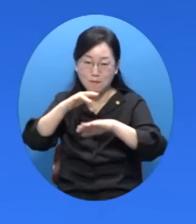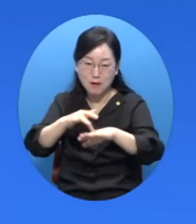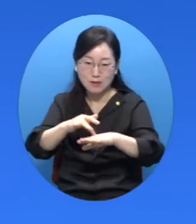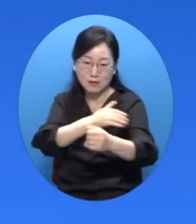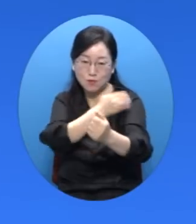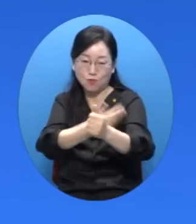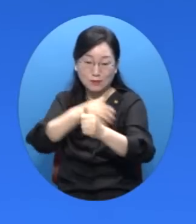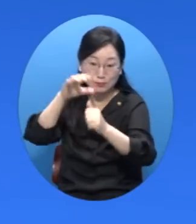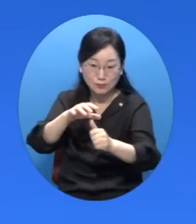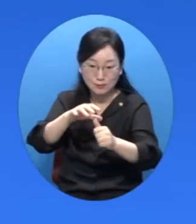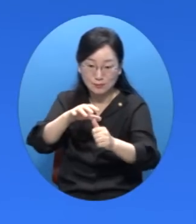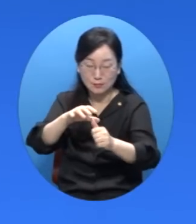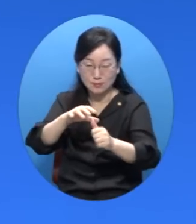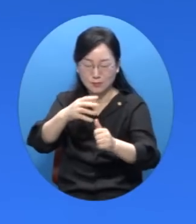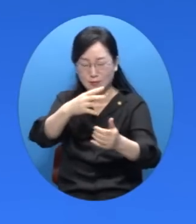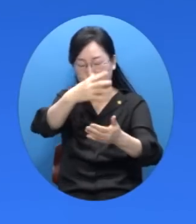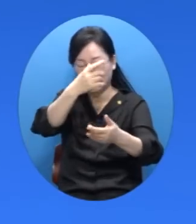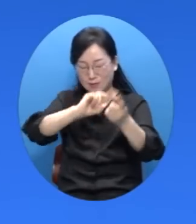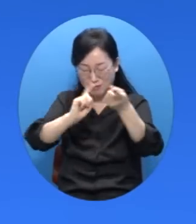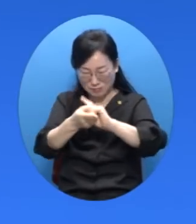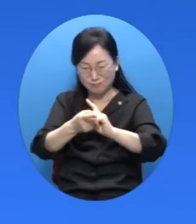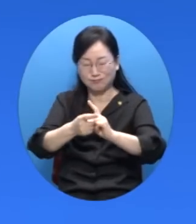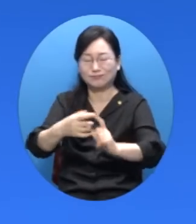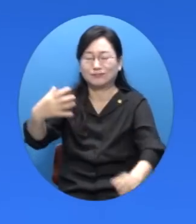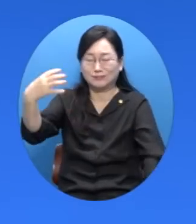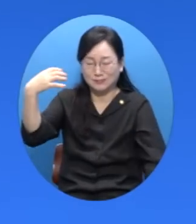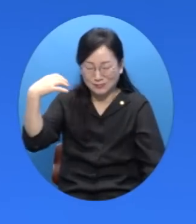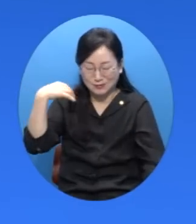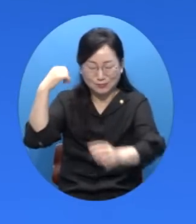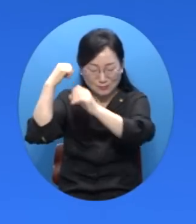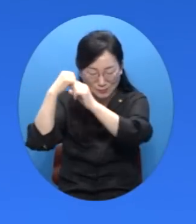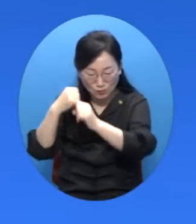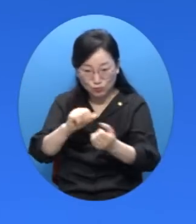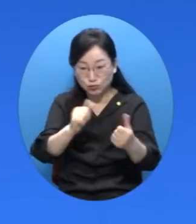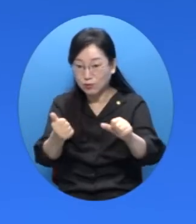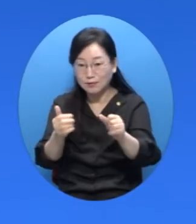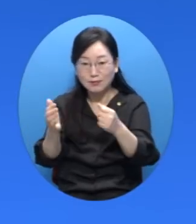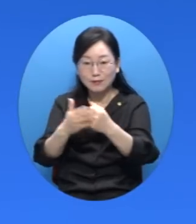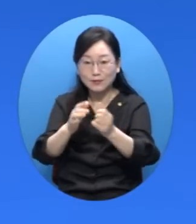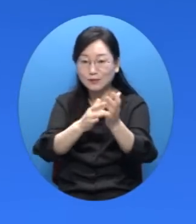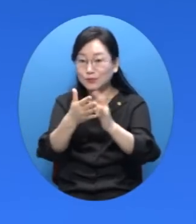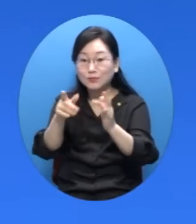짊어지시고 돌아가셨기 때문에 예수를 믿기만 하면